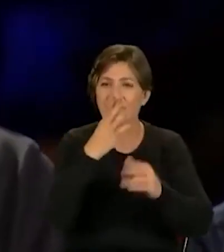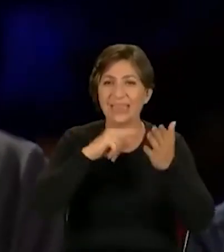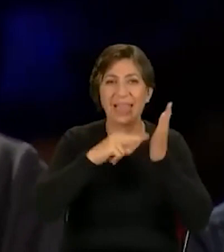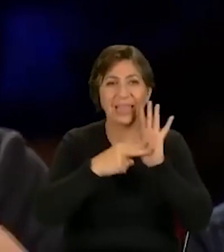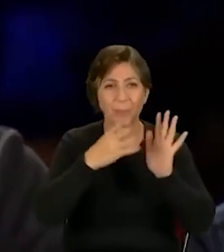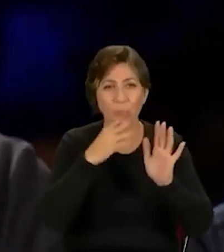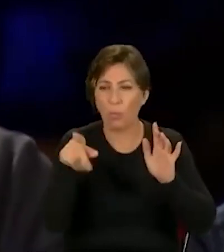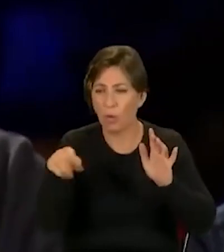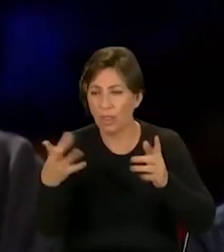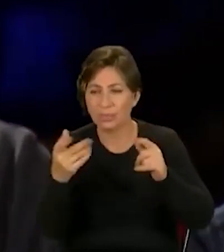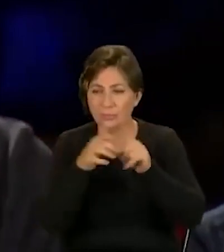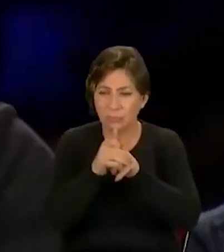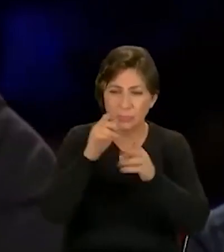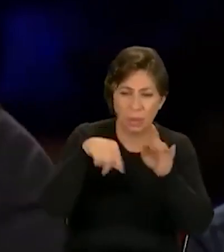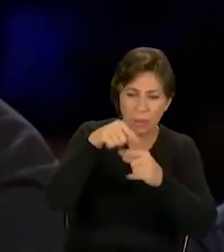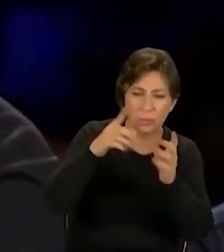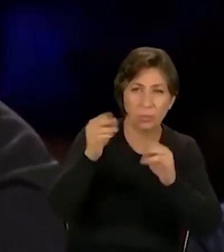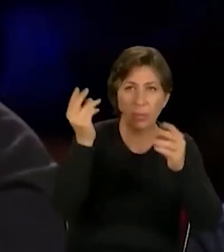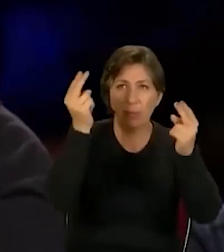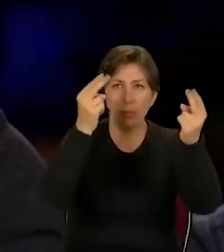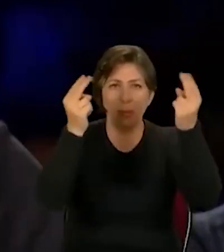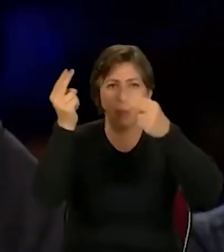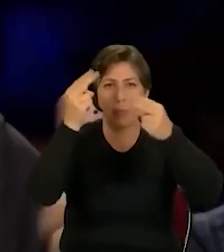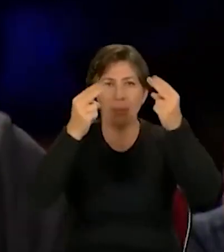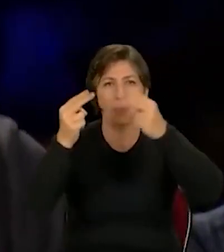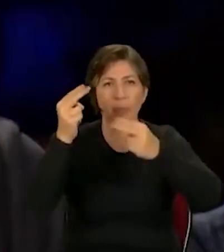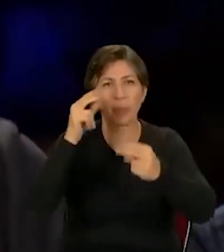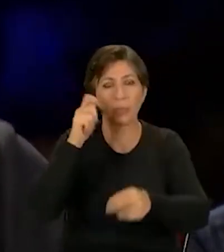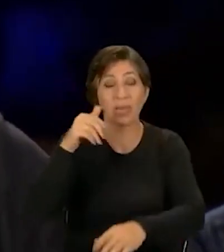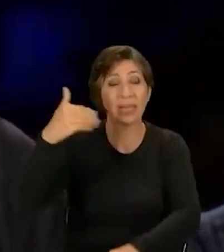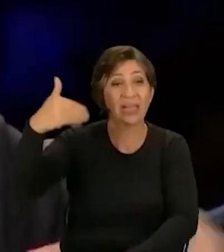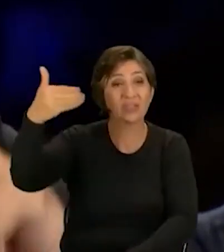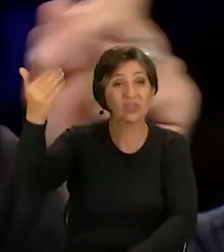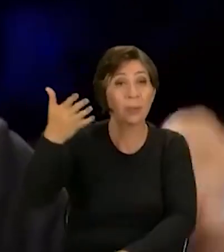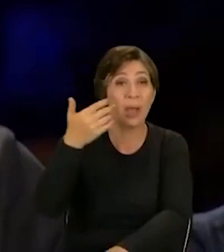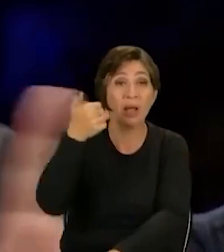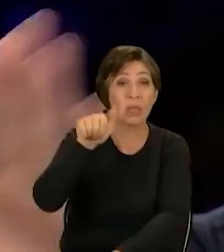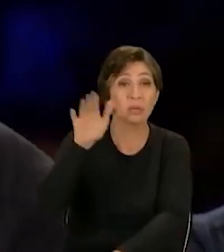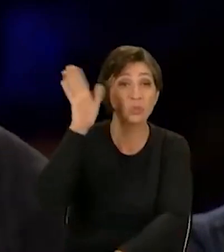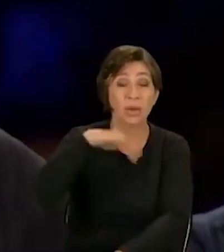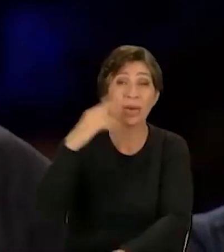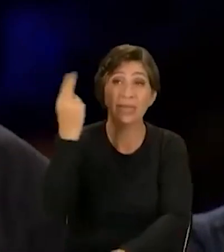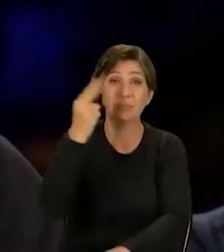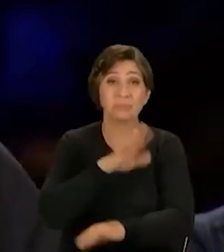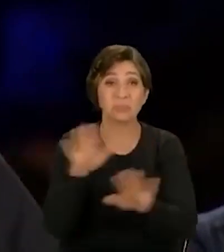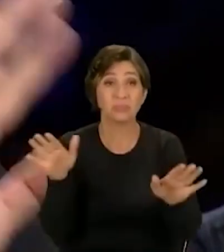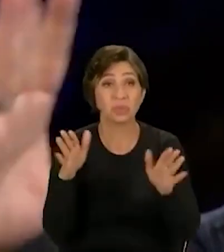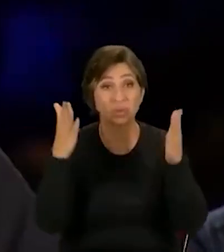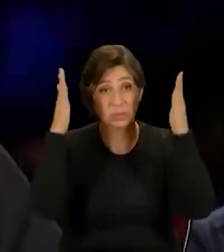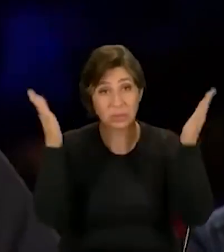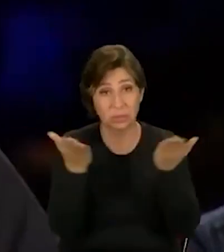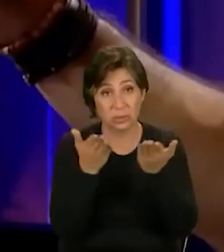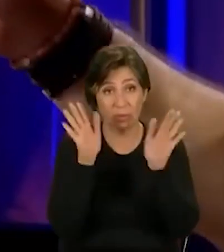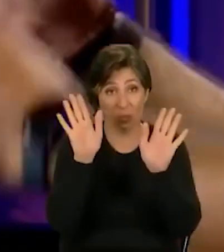teknik bilgi, bu boya işte nasıl sıkılır, nasıl kalır, o bilgi orada, geçmişe dair bilgi. Gelecekte ise belki 6 ay sonra bitecek resmin bitmiş hali. O